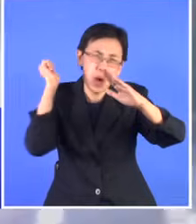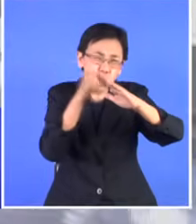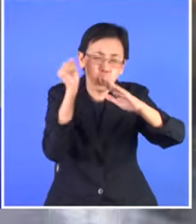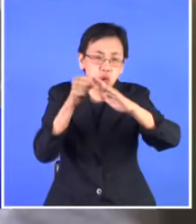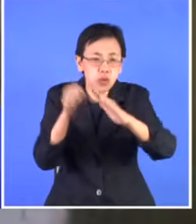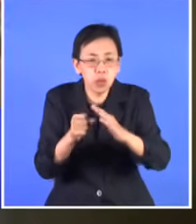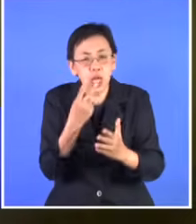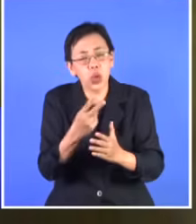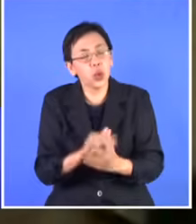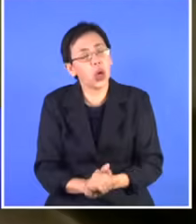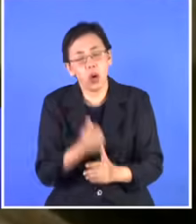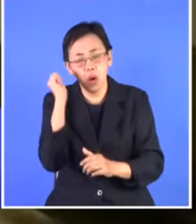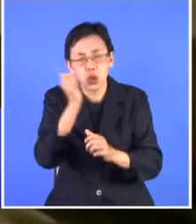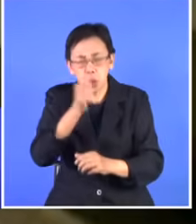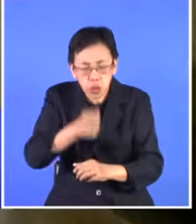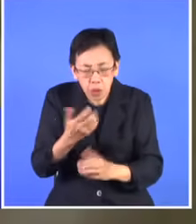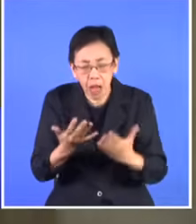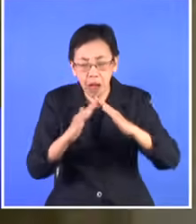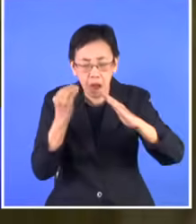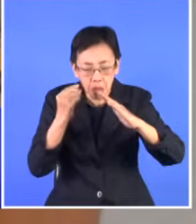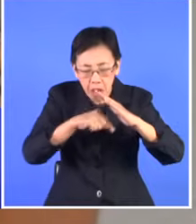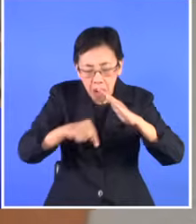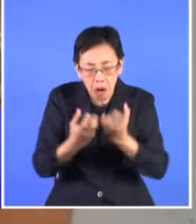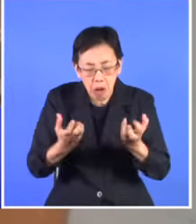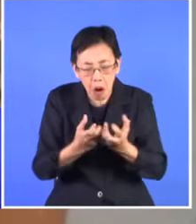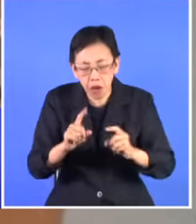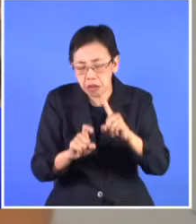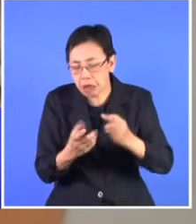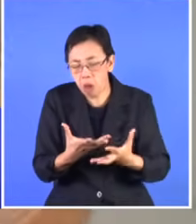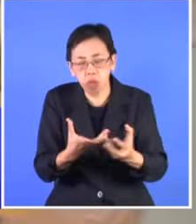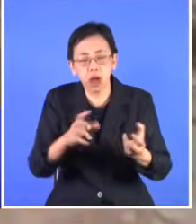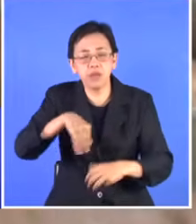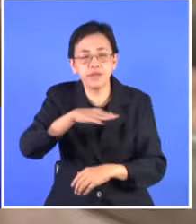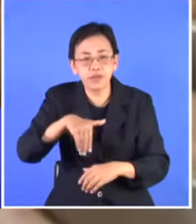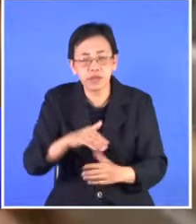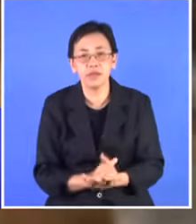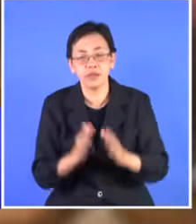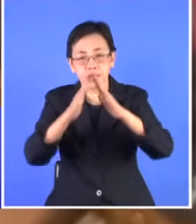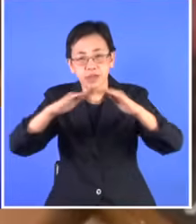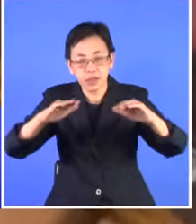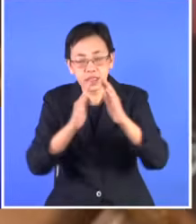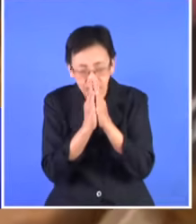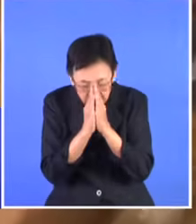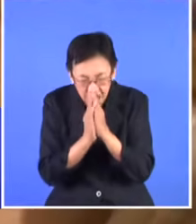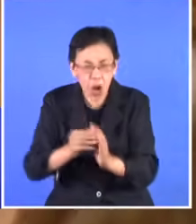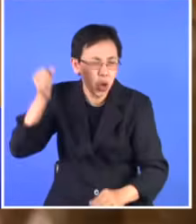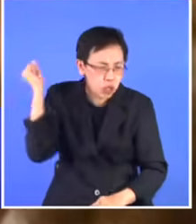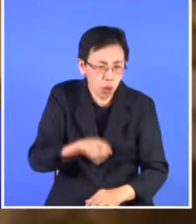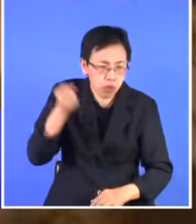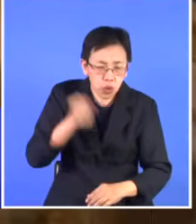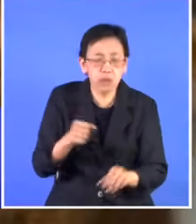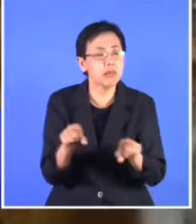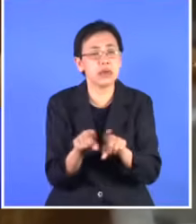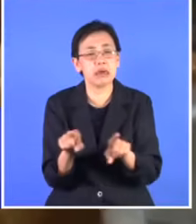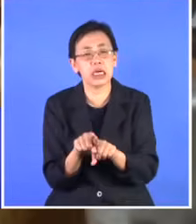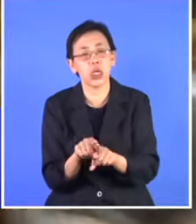แบบนี้เลยค่ะทรัพย์สินภายในบ้านนี่พังเสียหายไปหมดเลยาพระภูมิเจ้าที่ด้านหน้าก็ถูกทุบทำลายไปด้วยนี่